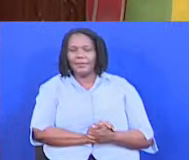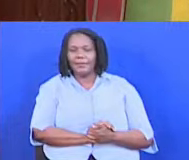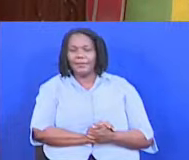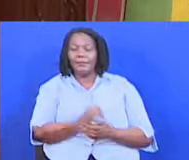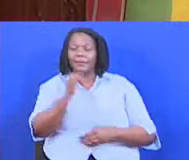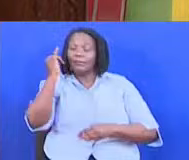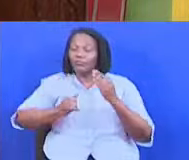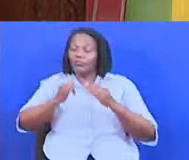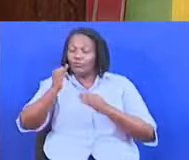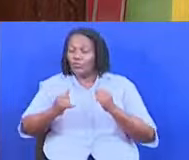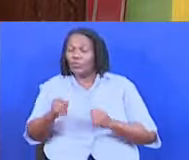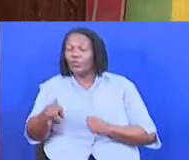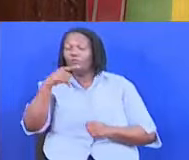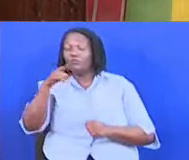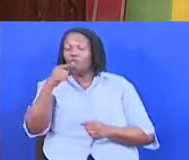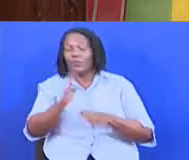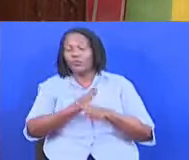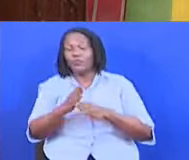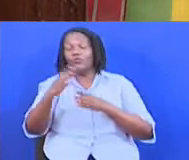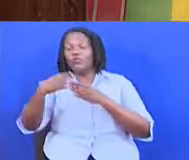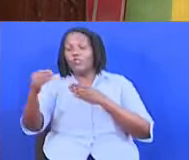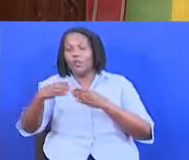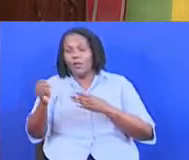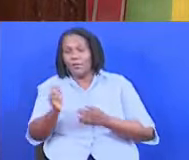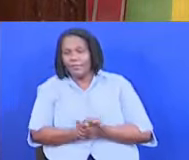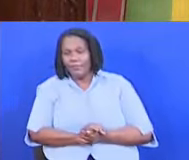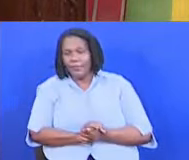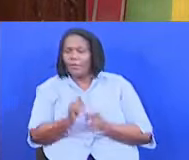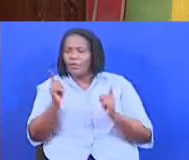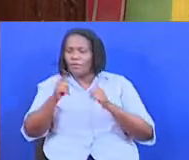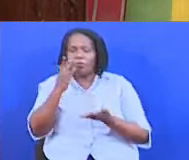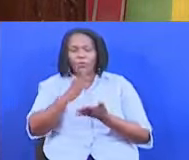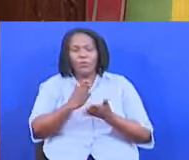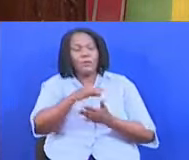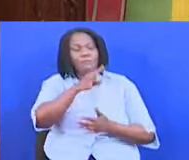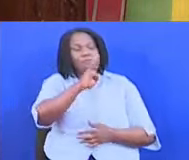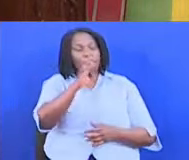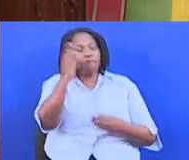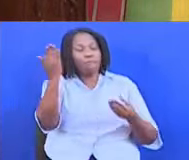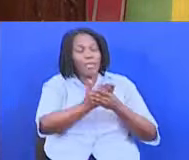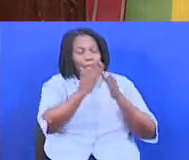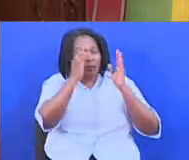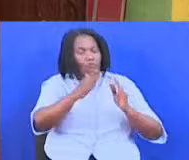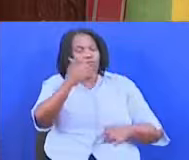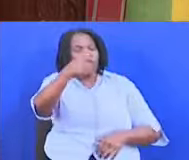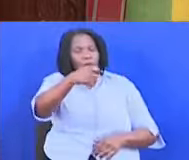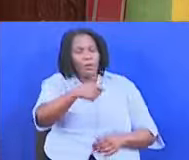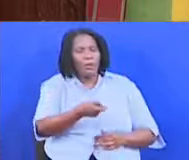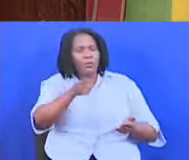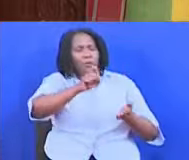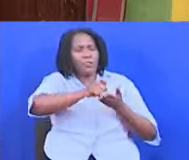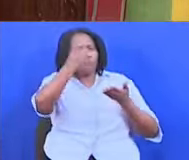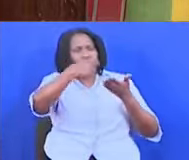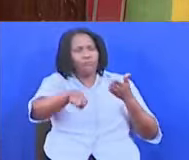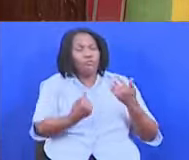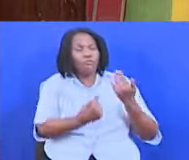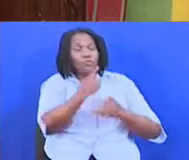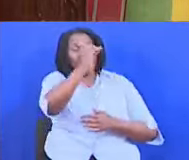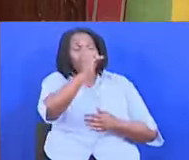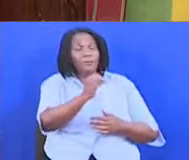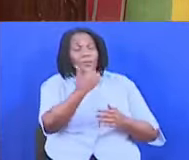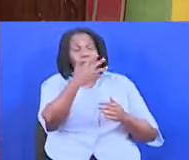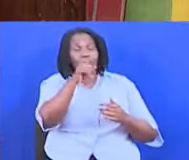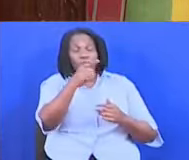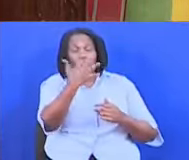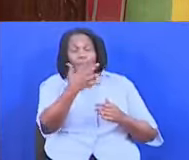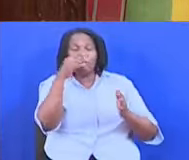swala la dola. Kwa kifupi, naomba nipongeze BOT kwa kuongeza riba kutoka